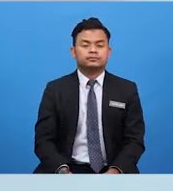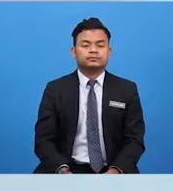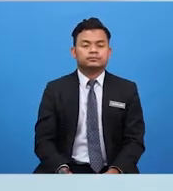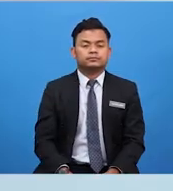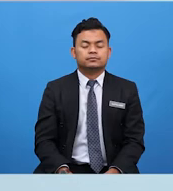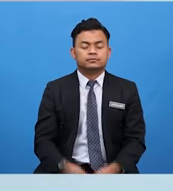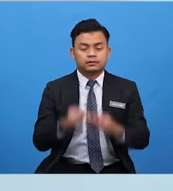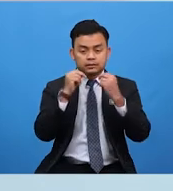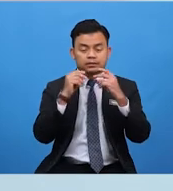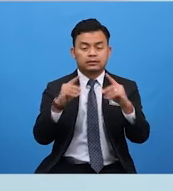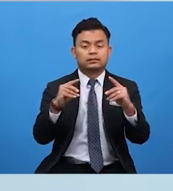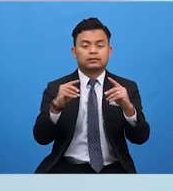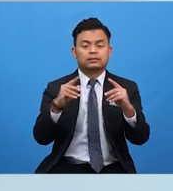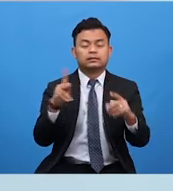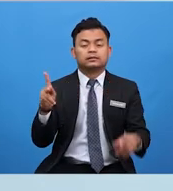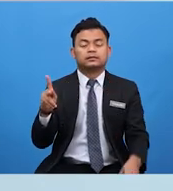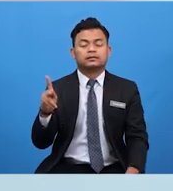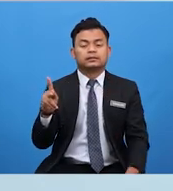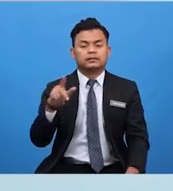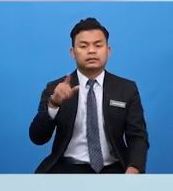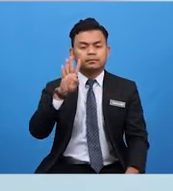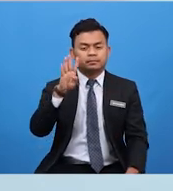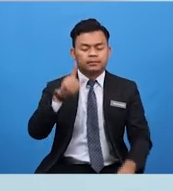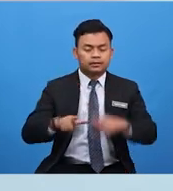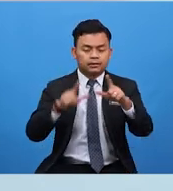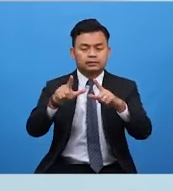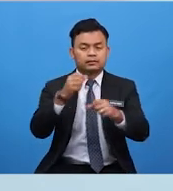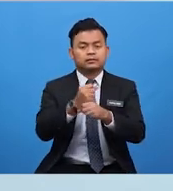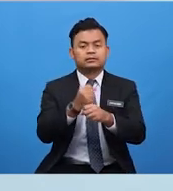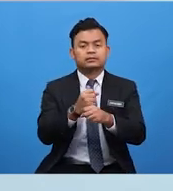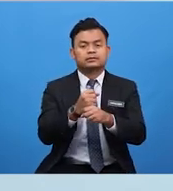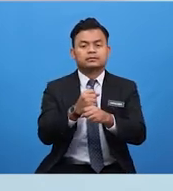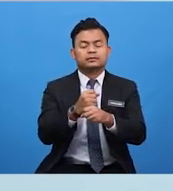Nyatakan 4 langkah kerja dalam proses akhir batik lukis.